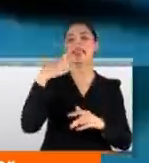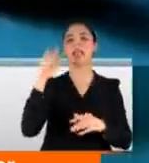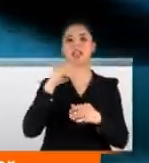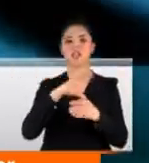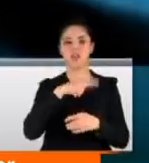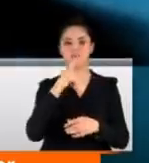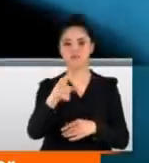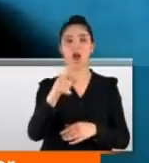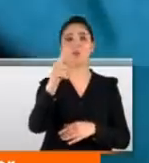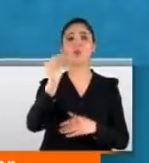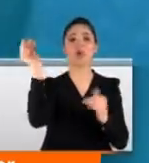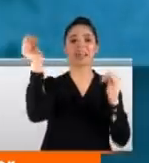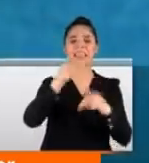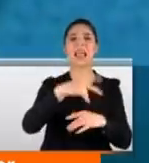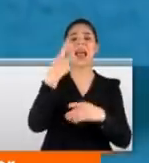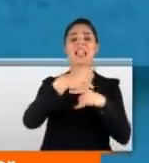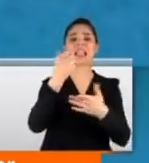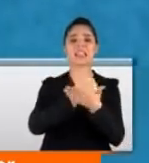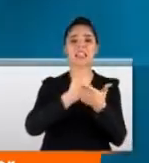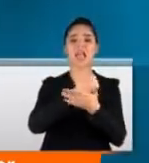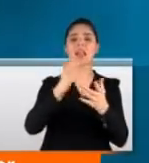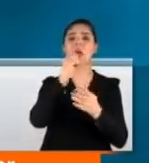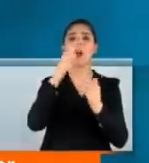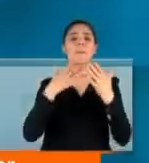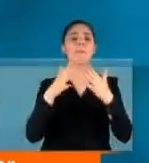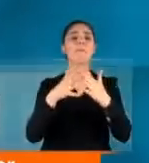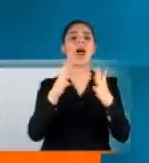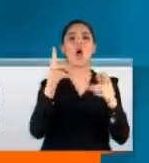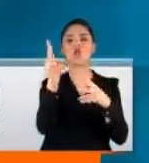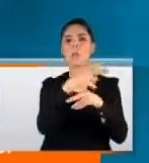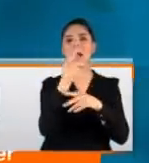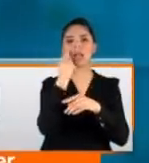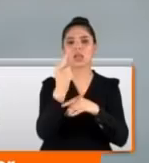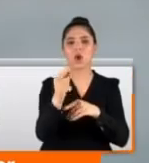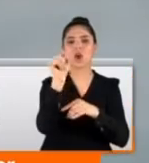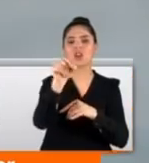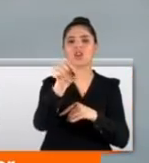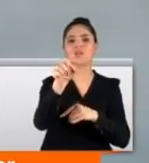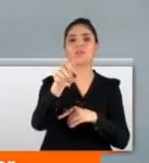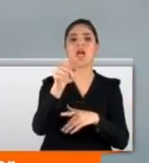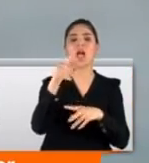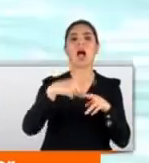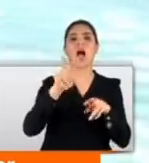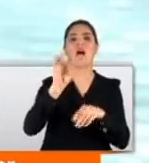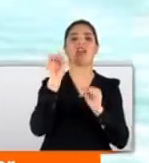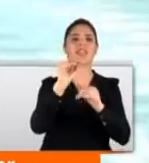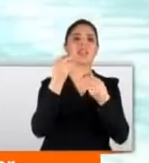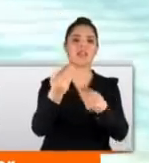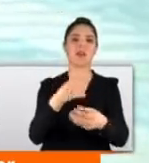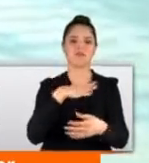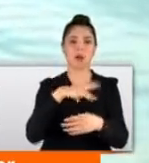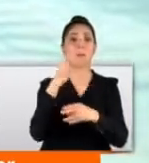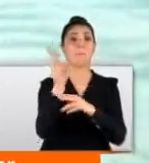görülmüştü. Kızıldeniz'den gelen zehirli balon balığına karşı balıkçılara av desteği geldi. Gelik bıçak bak. Balıkların